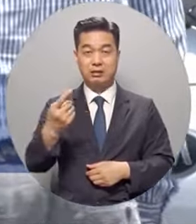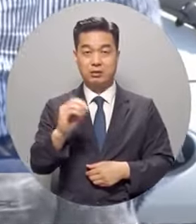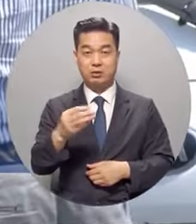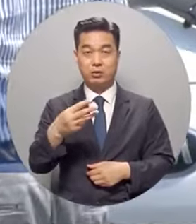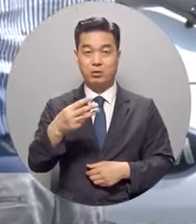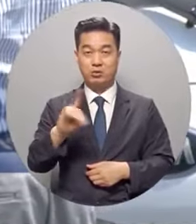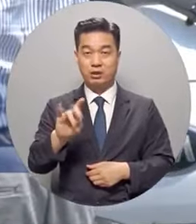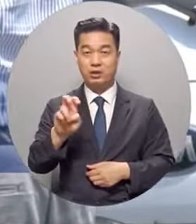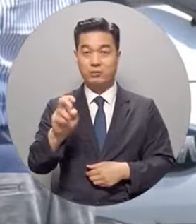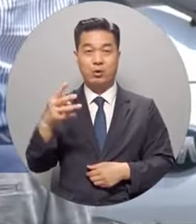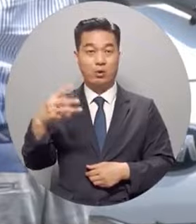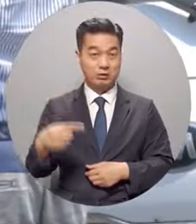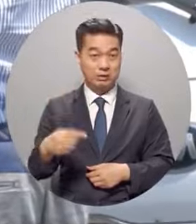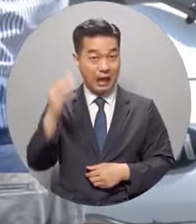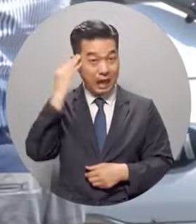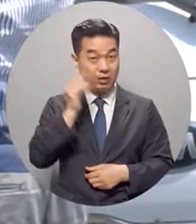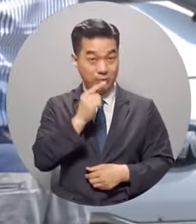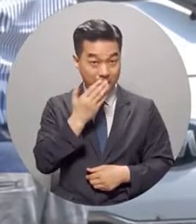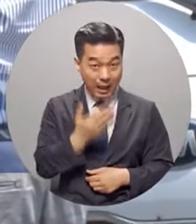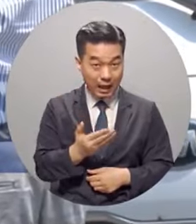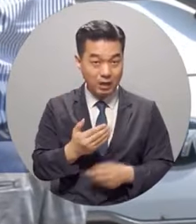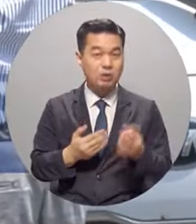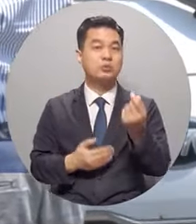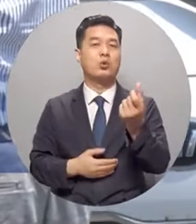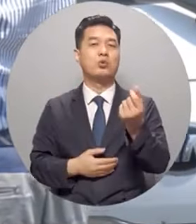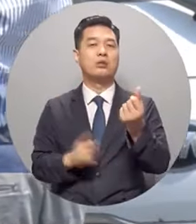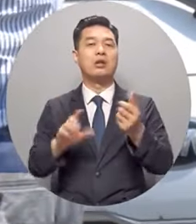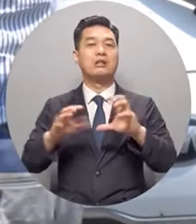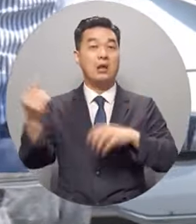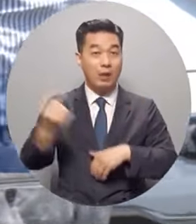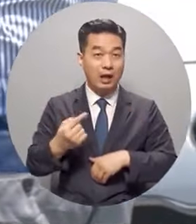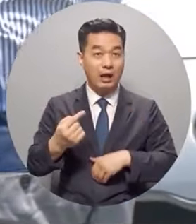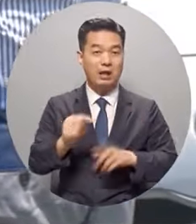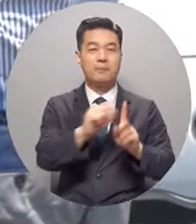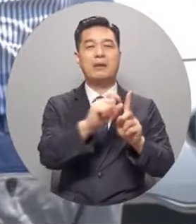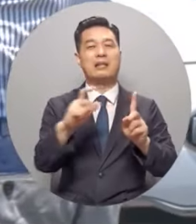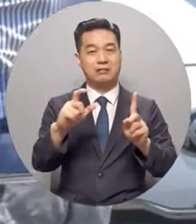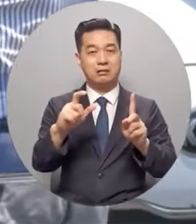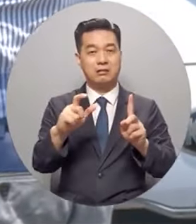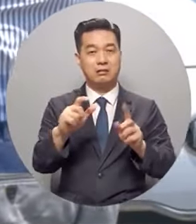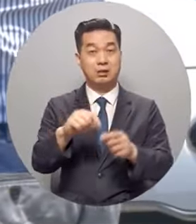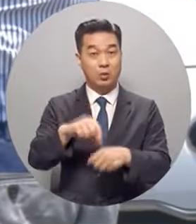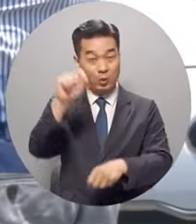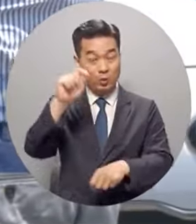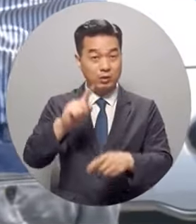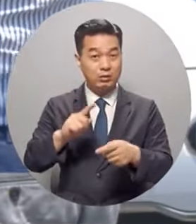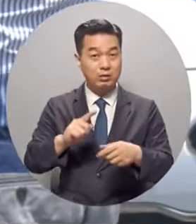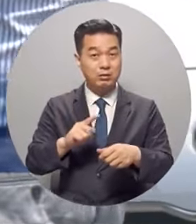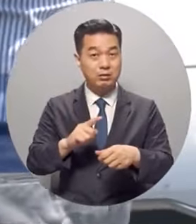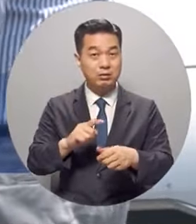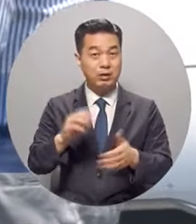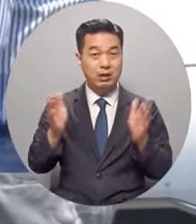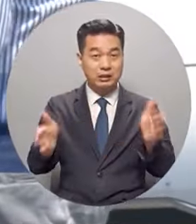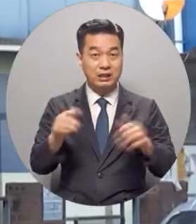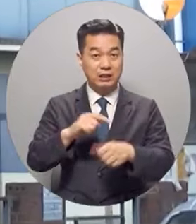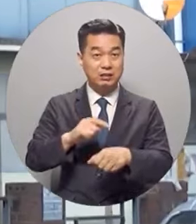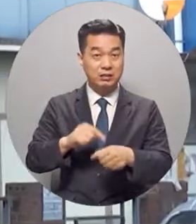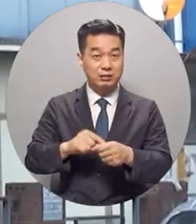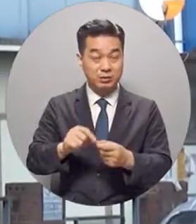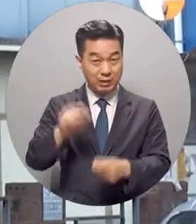한국말 할 줄 아세요? 한국말 조금. 어디 나라에서 오셨어요? 파키스탄 사람. 아, 얼마나 되셨어요, 한국 온 지?